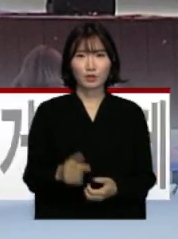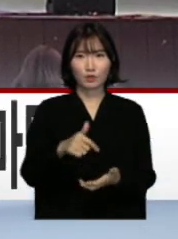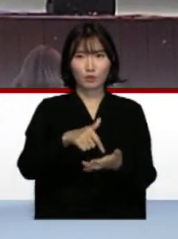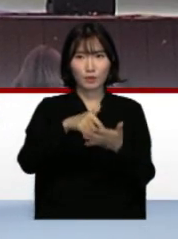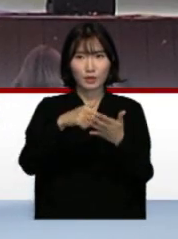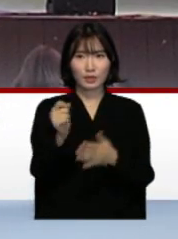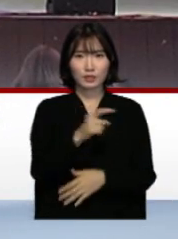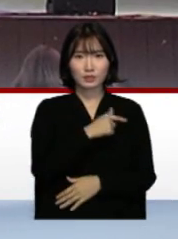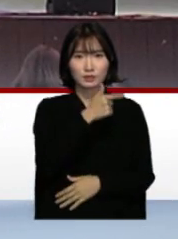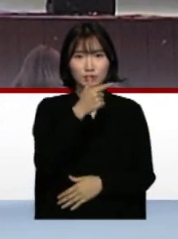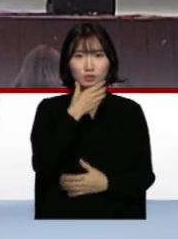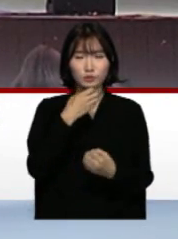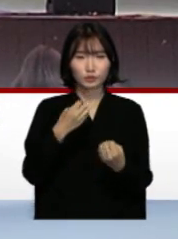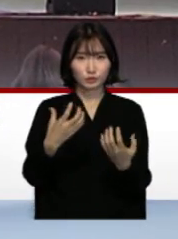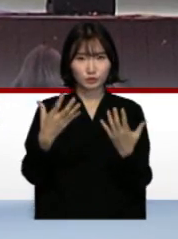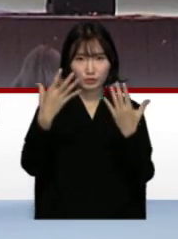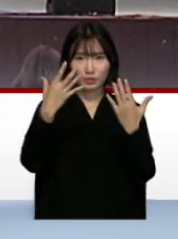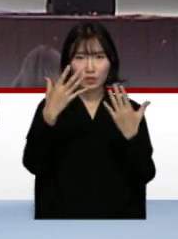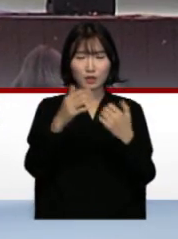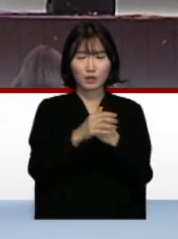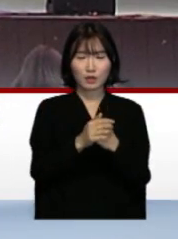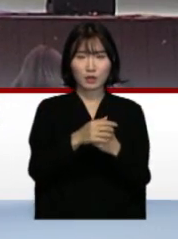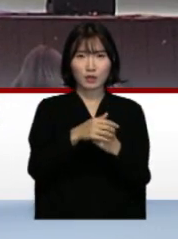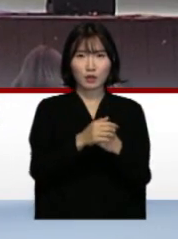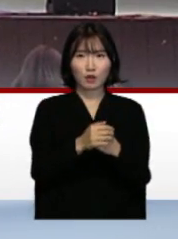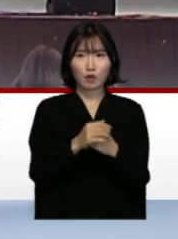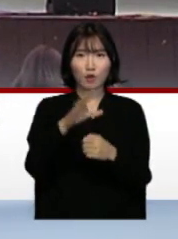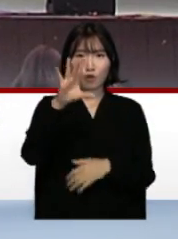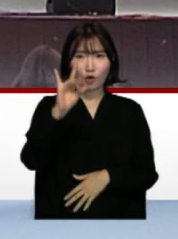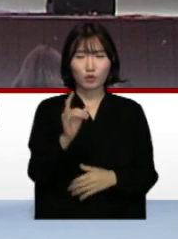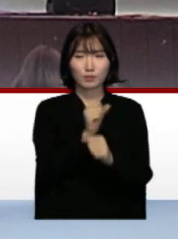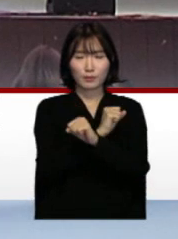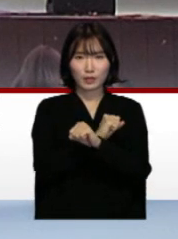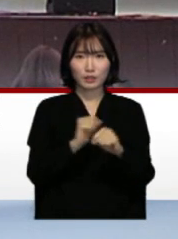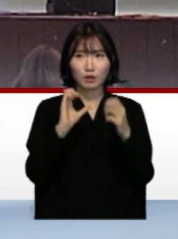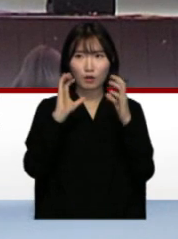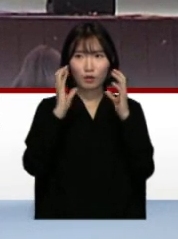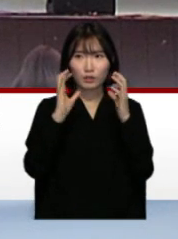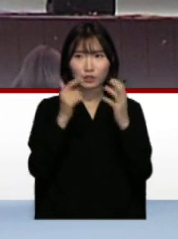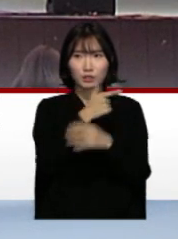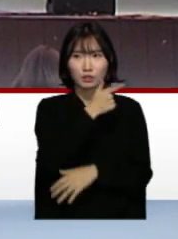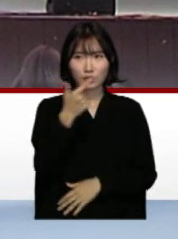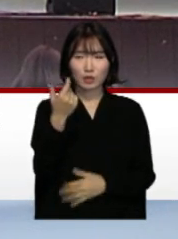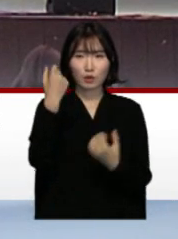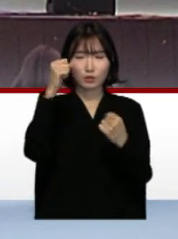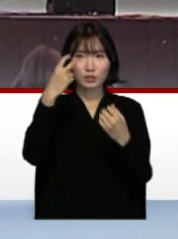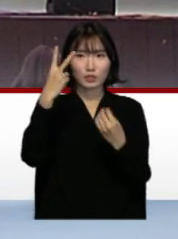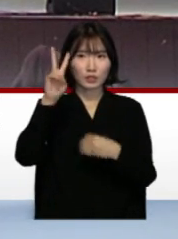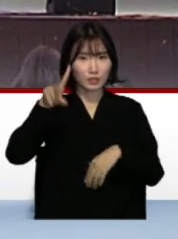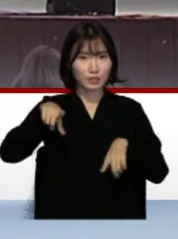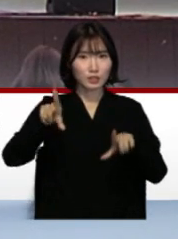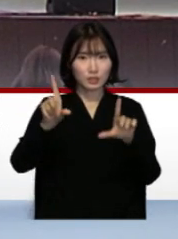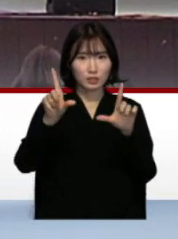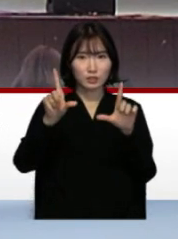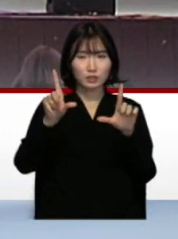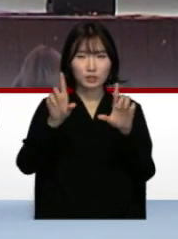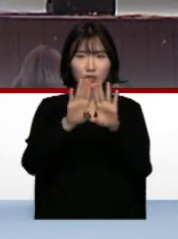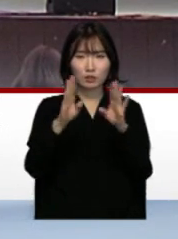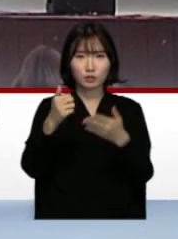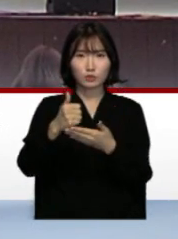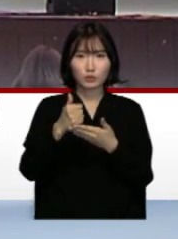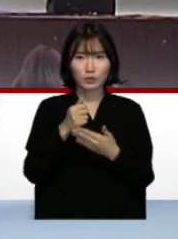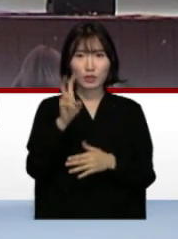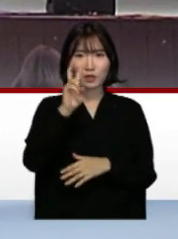광진구의 가장 큰 축제죠. 광나루 어울마당이 어린이 대공원에서 이틀간 열렸습니다. 초대 가수와